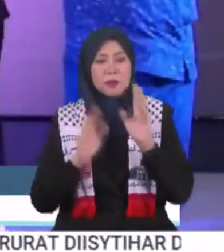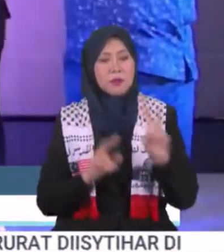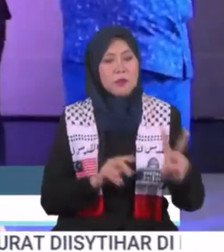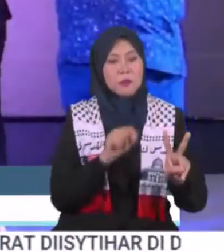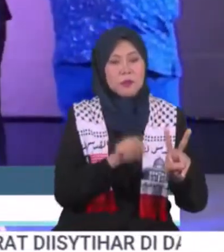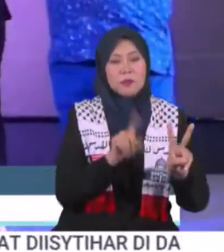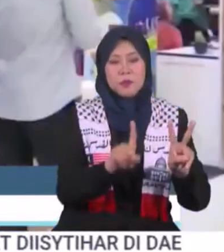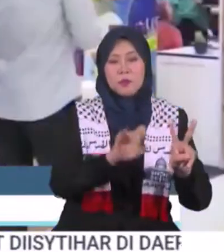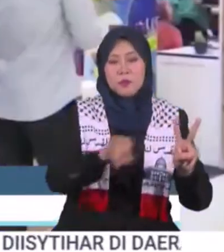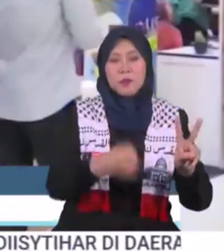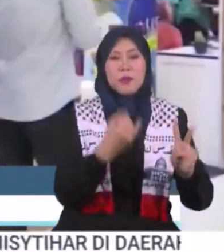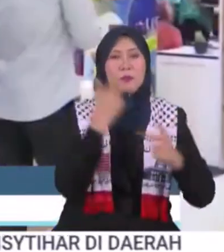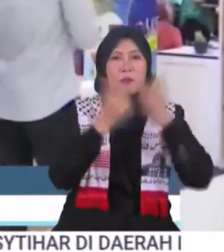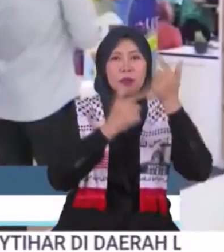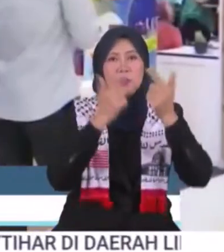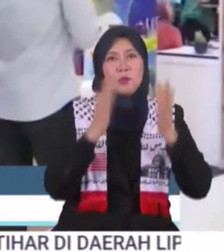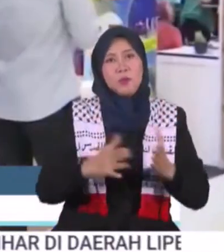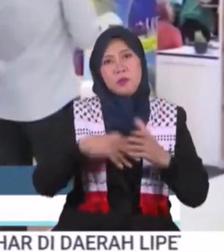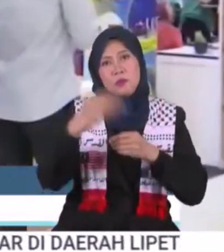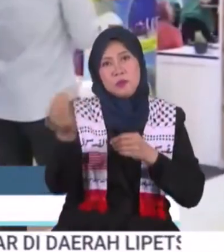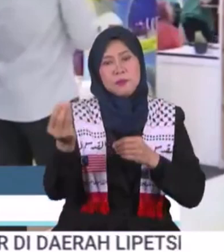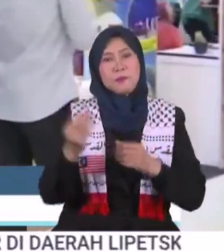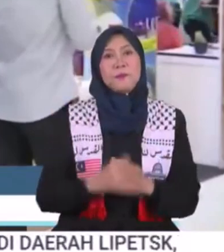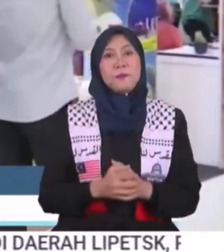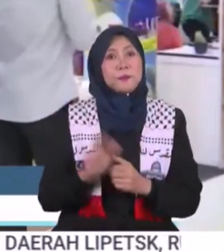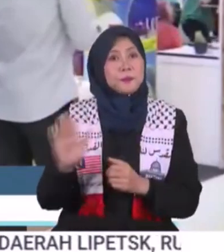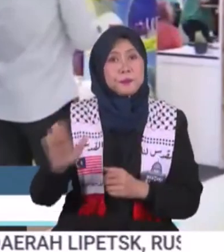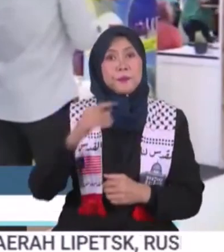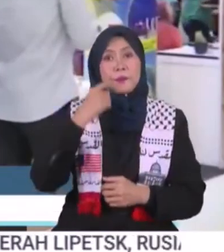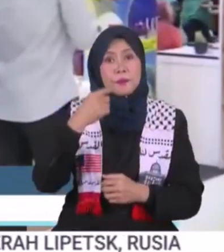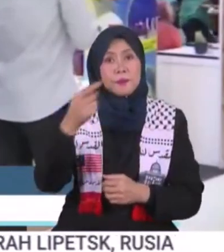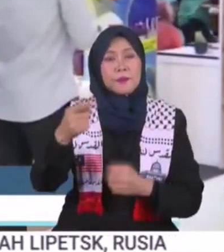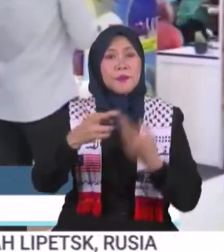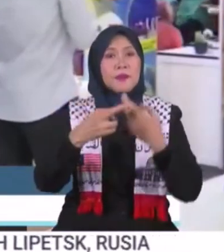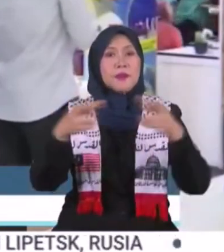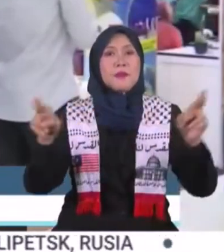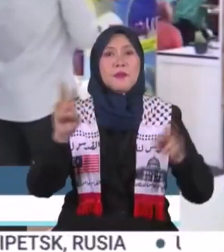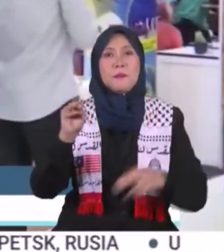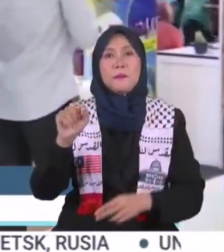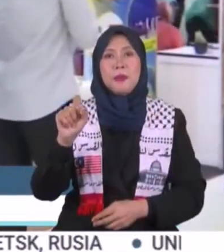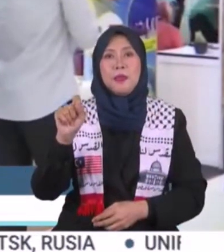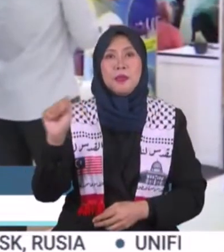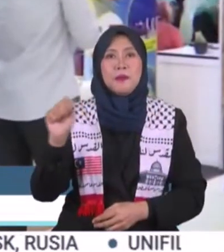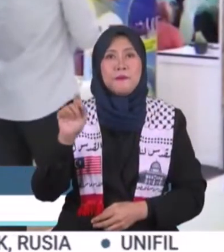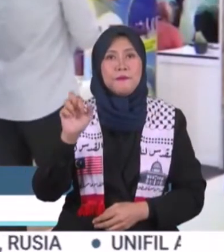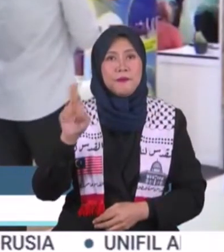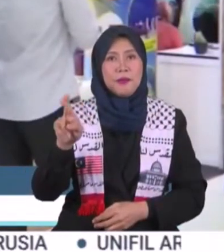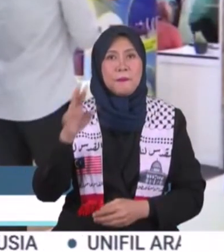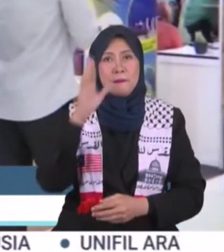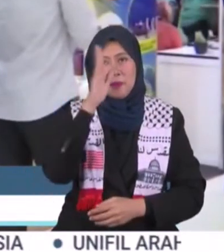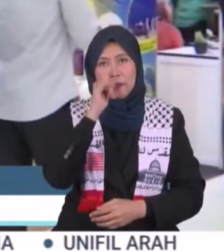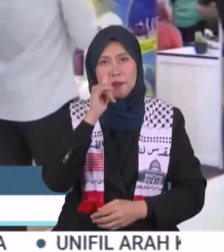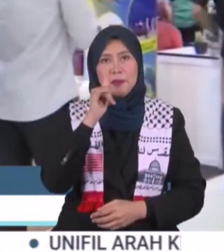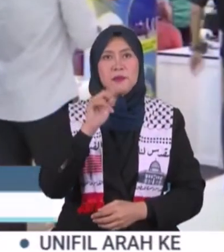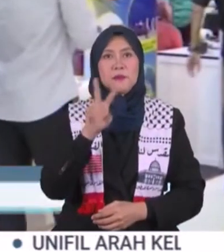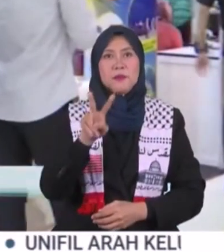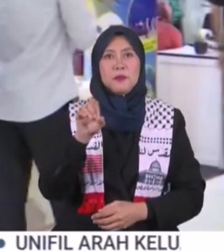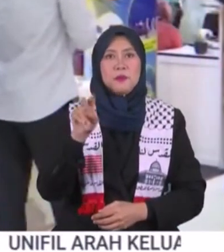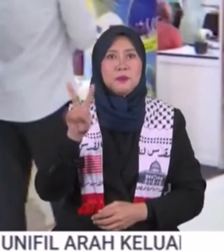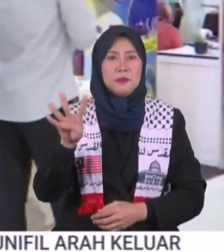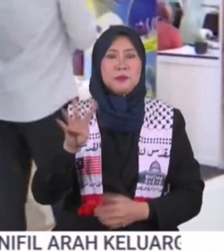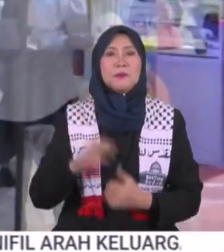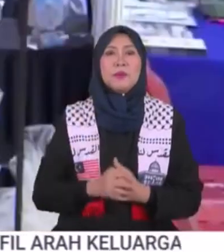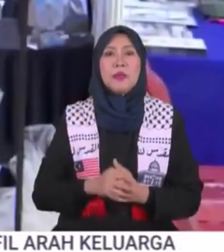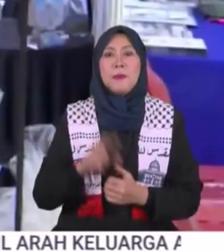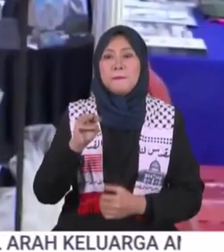dan 2.1 juta pelancong asing. Beliau berkata demikian selepas merasmikan Mata Fair Melaka 2024 di Bandar Hilir Melaka.